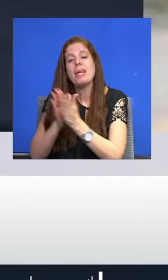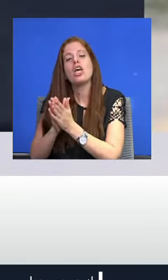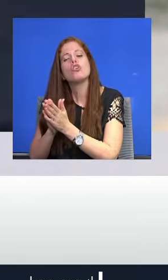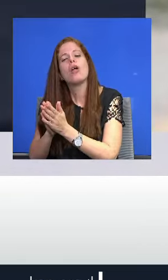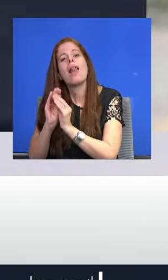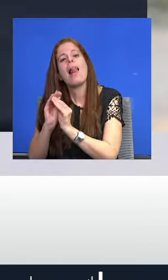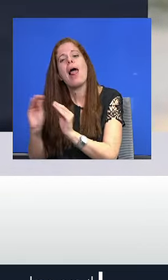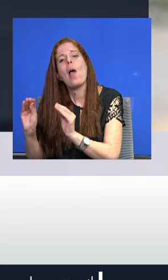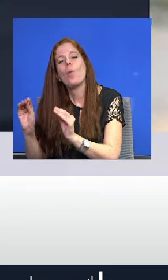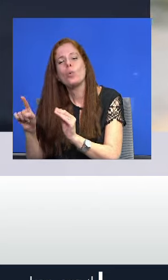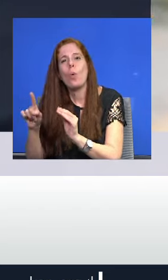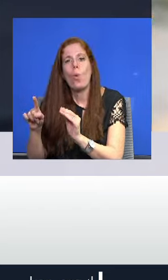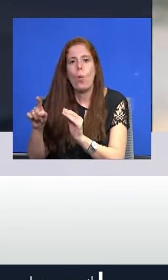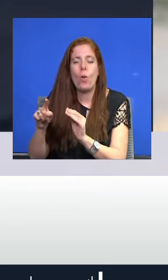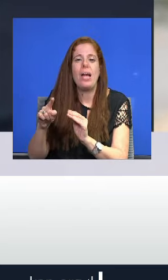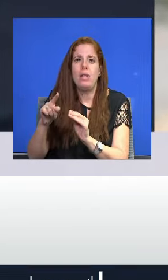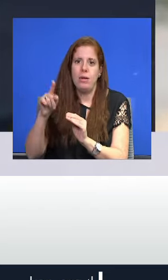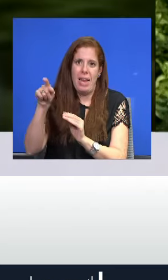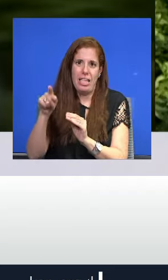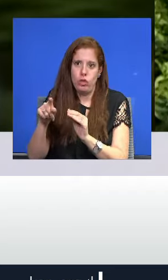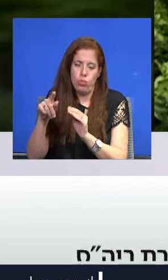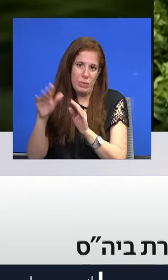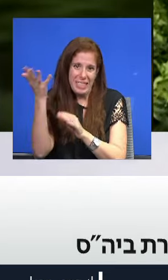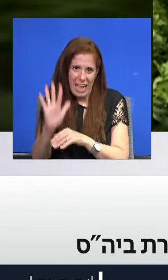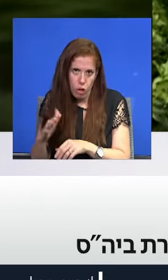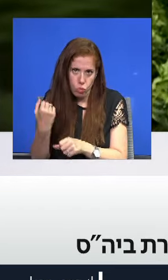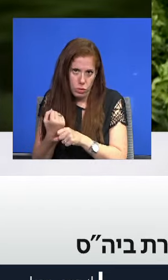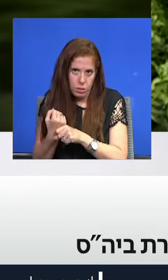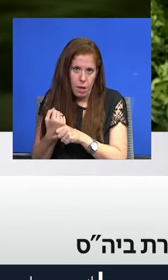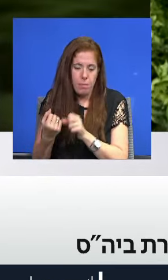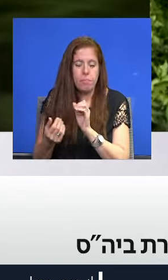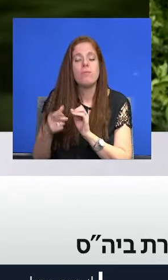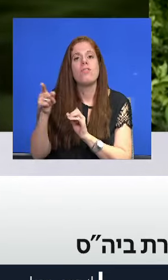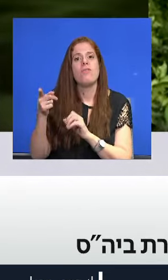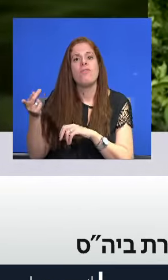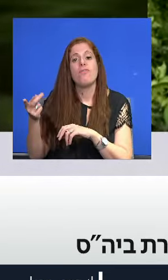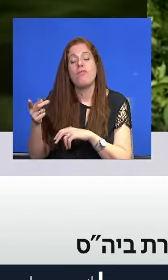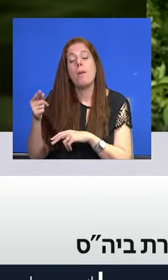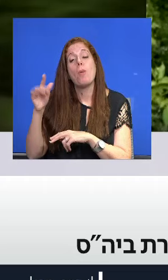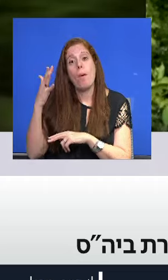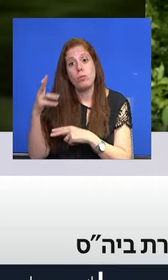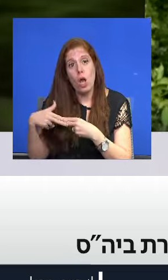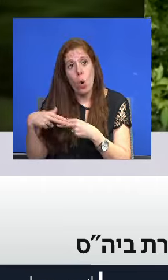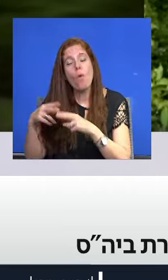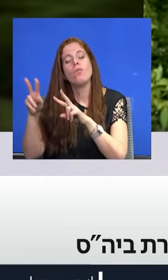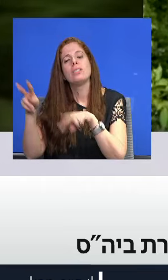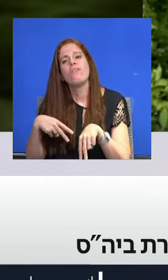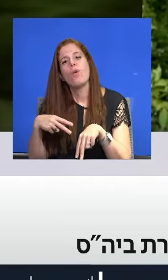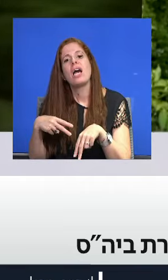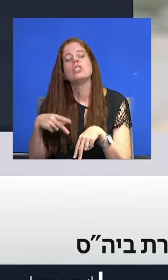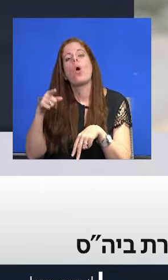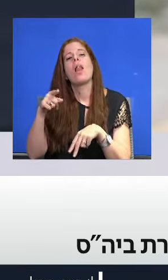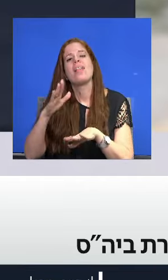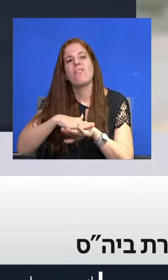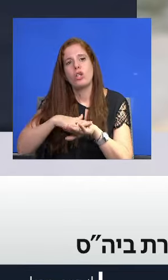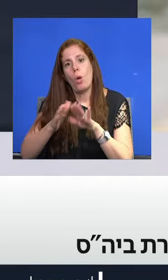במסגרת בית הספר, וממש ביום שני הקרוב לאחר שמחת תורה צפוי קליין לחזור לתפקידו בבית הספר, וזה ככה